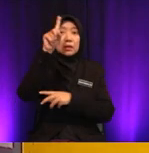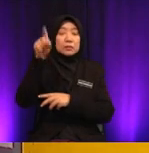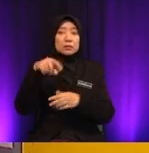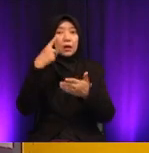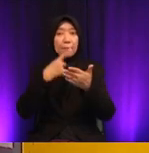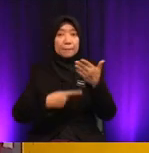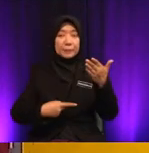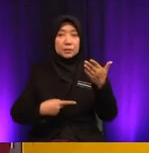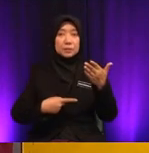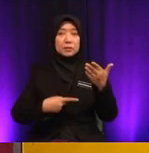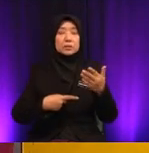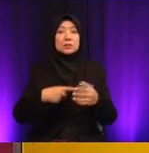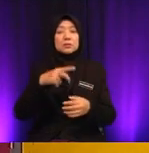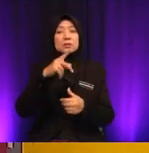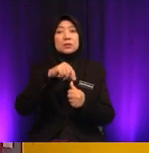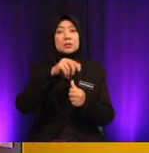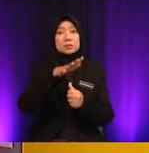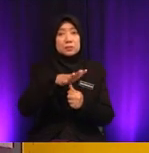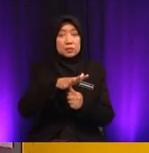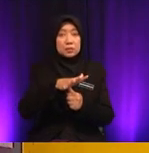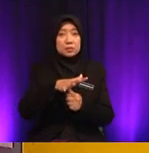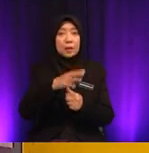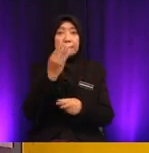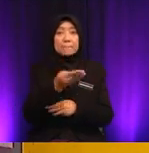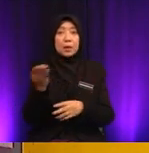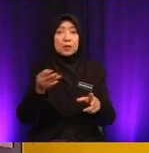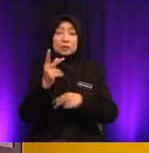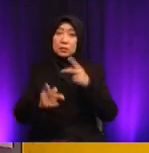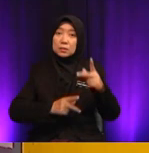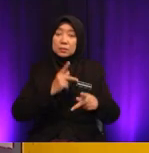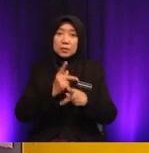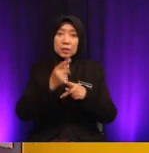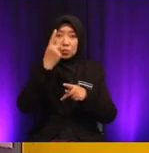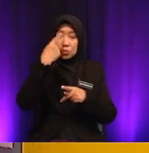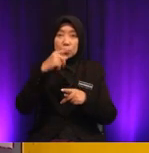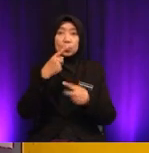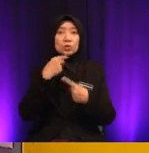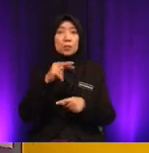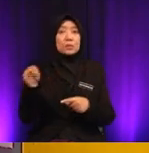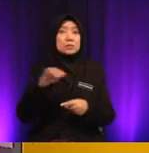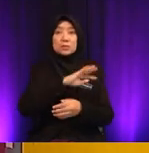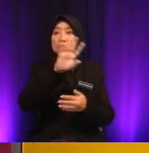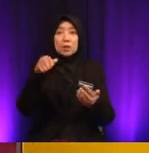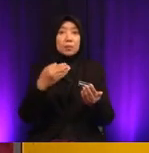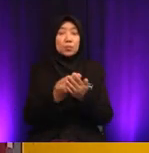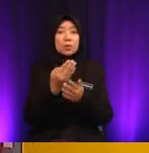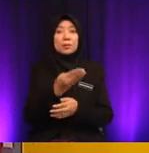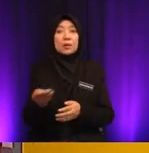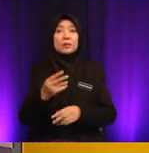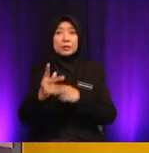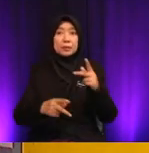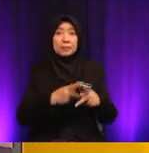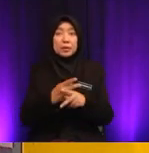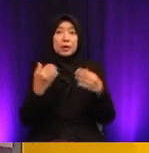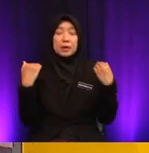jadi jawaban merusakkan hati dan ginjal ini adalah jawaban untuk semua bahan kimia kecuali ada dua